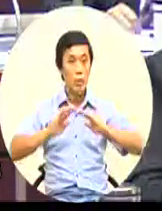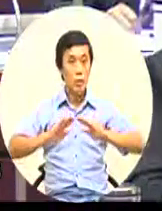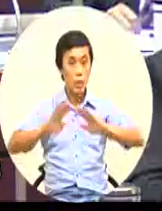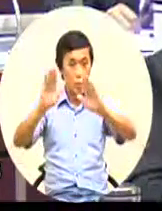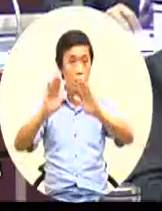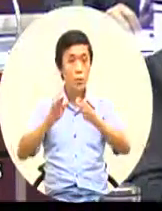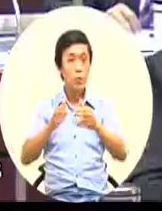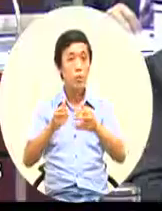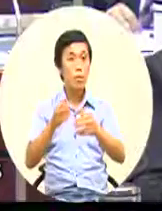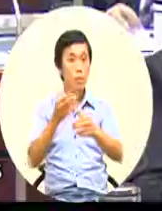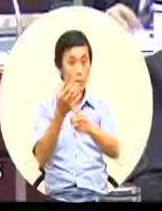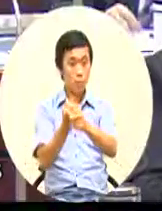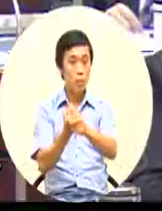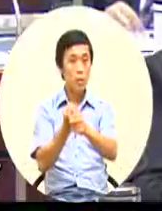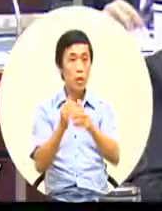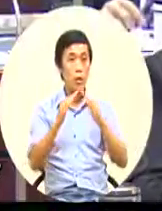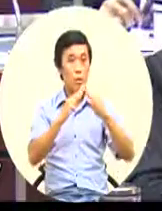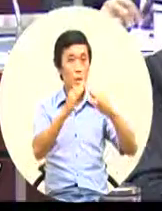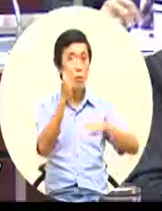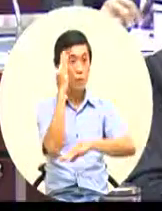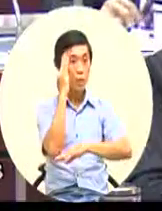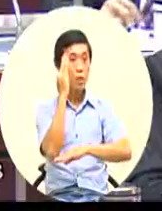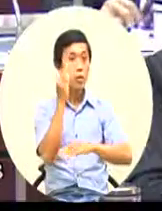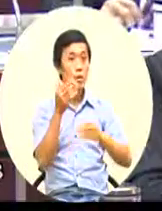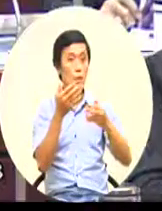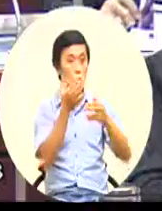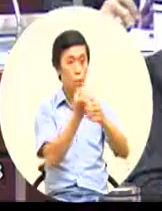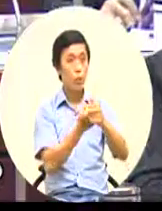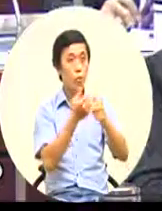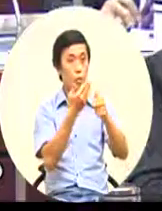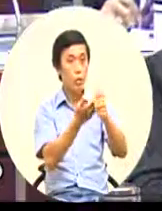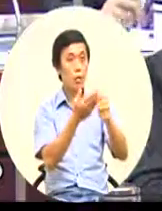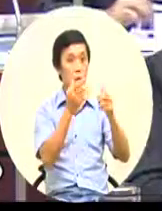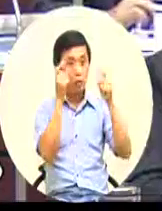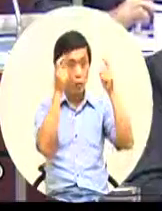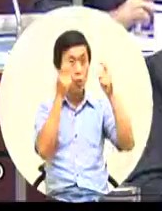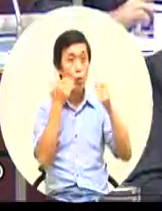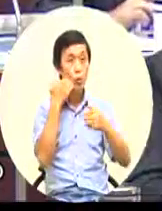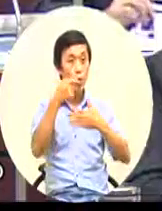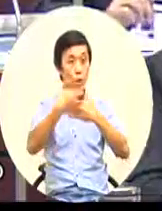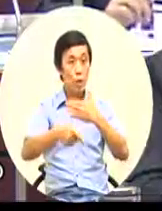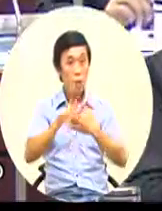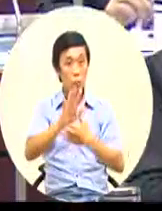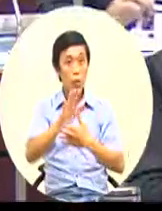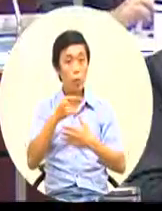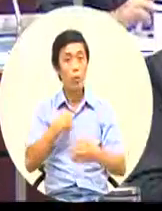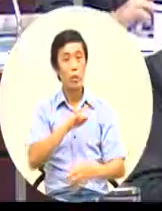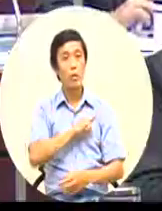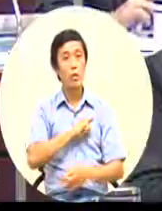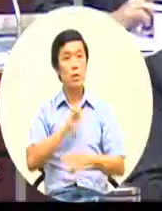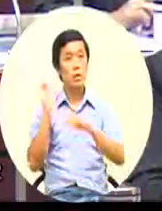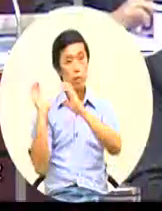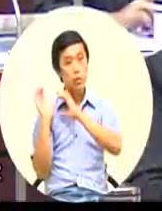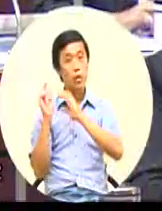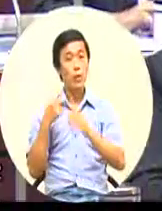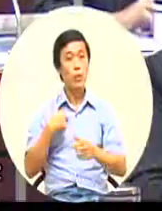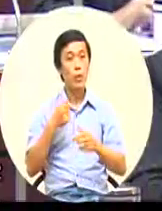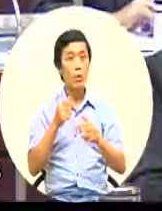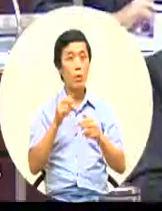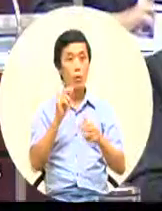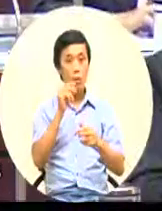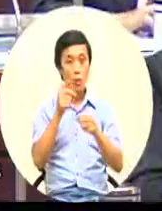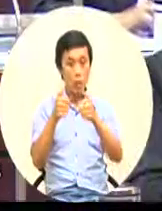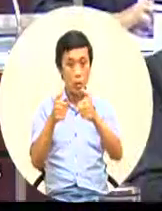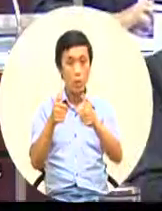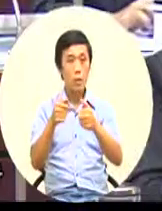政留给高雄。如果有伤害，我想我只有个人承担，我非常感谢大家